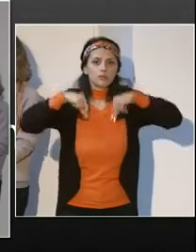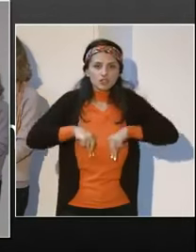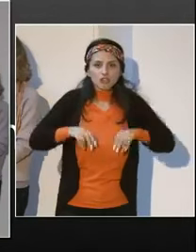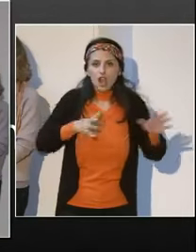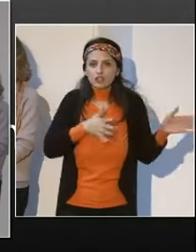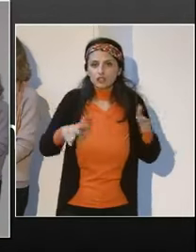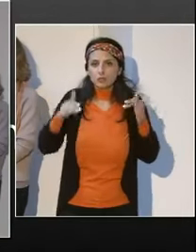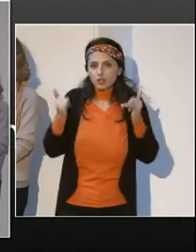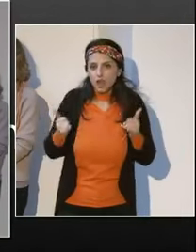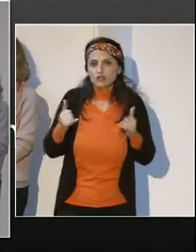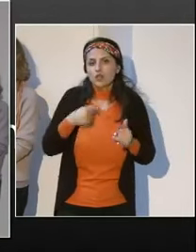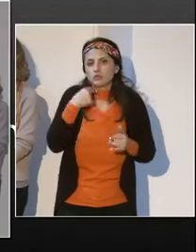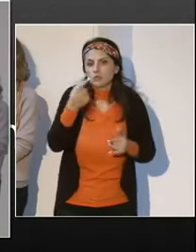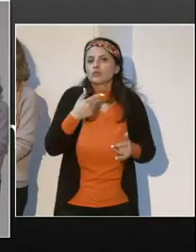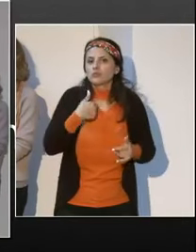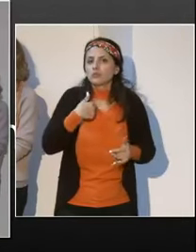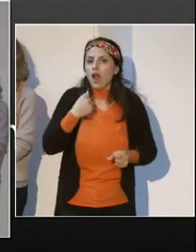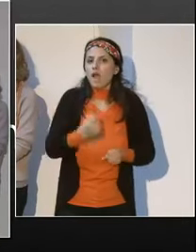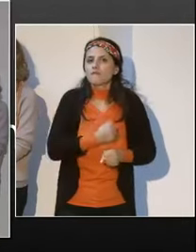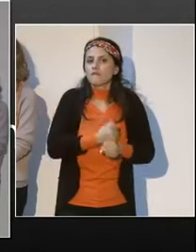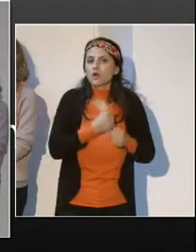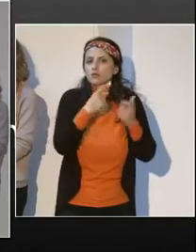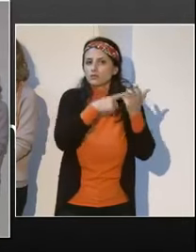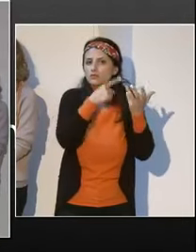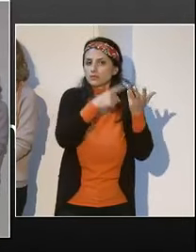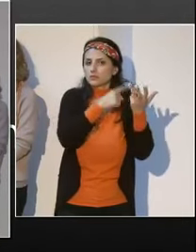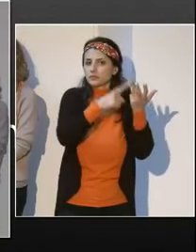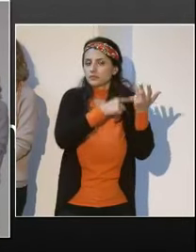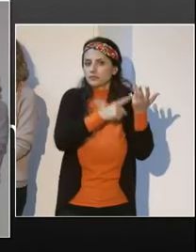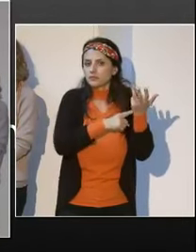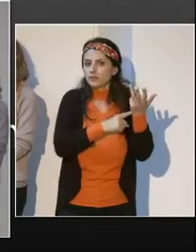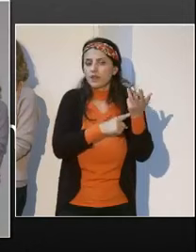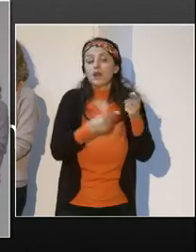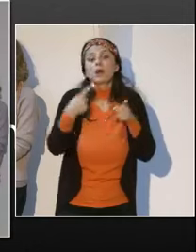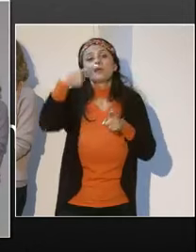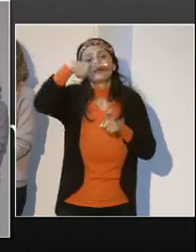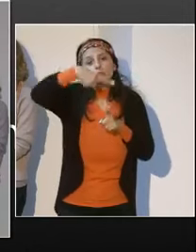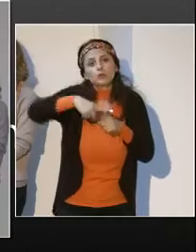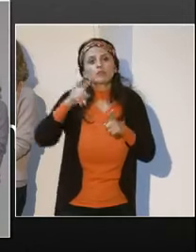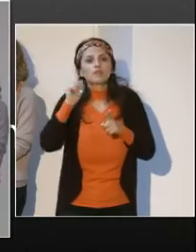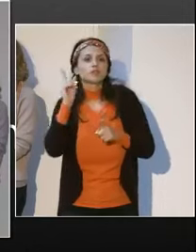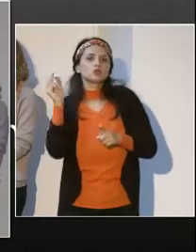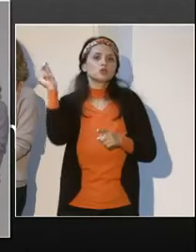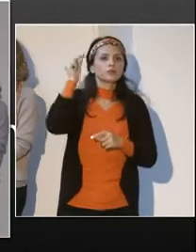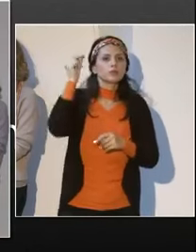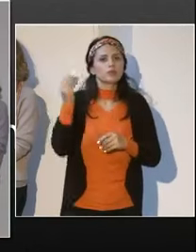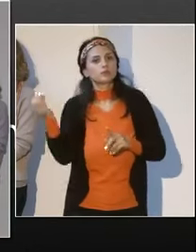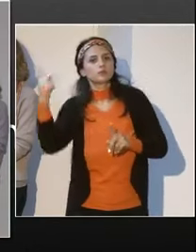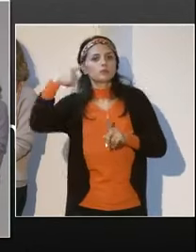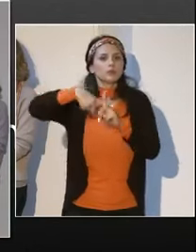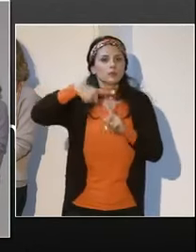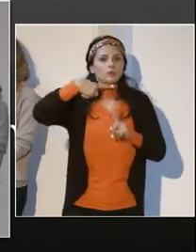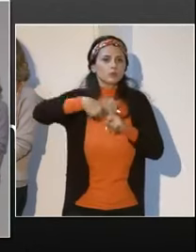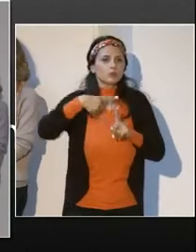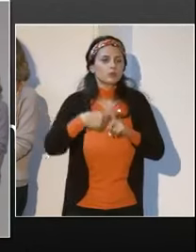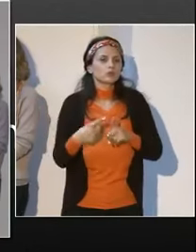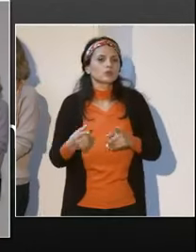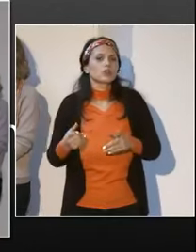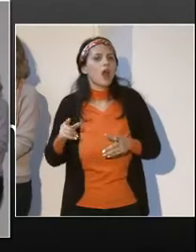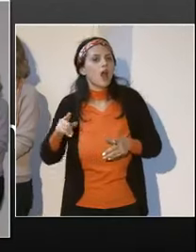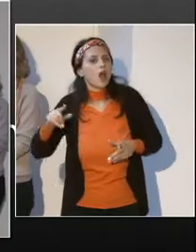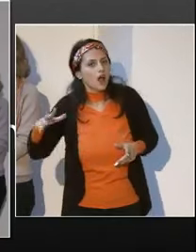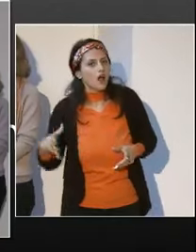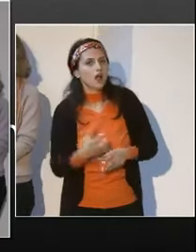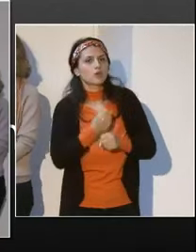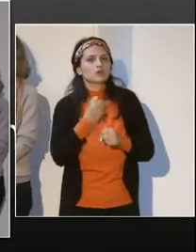aceasta autoritate suplimentar însă față de toate aceste obiective am